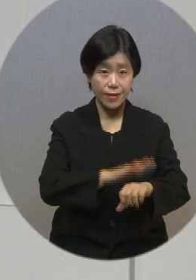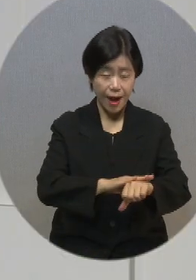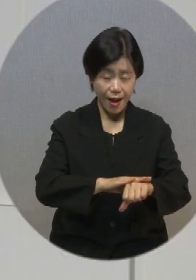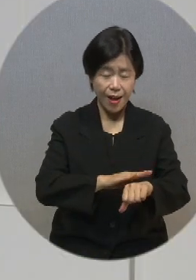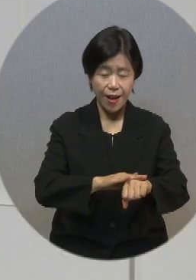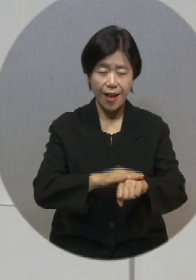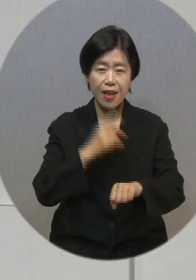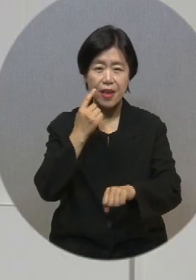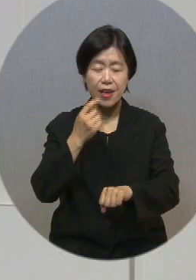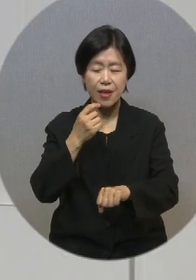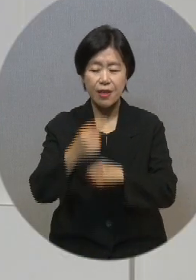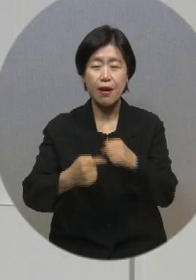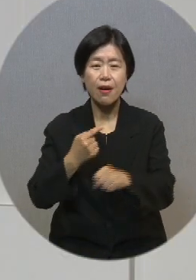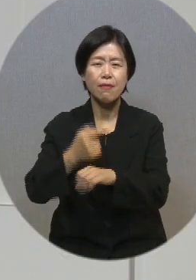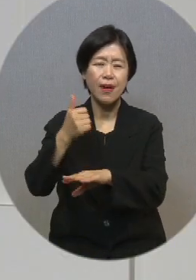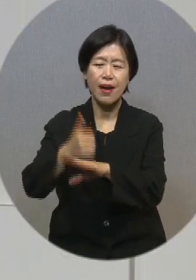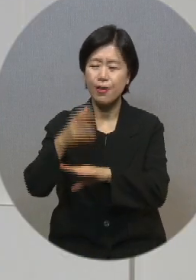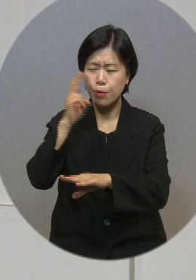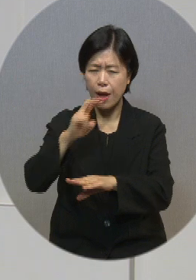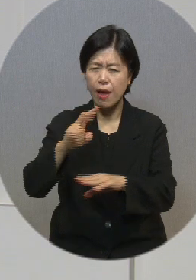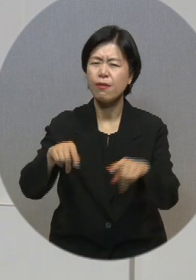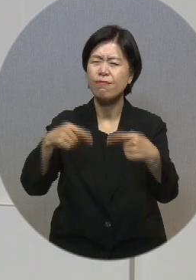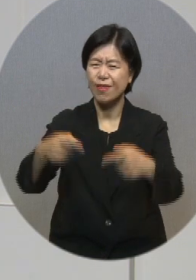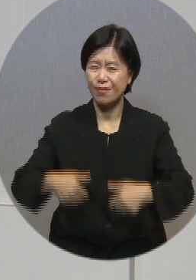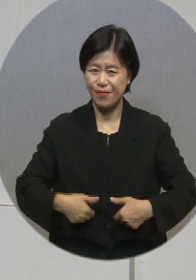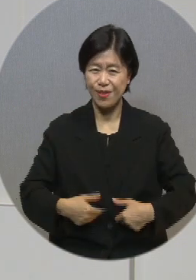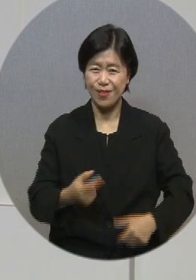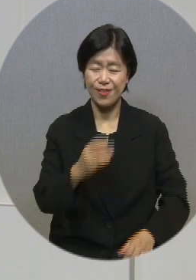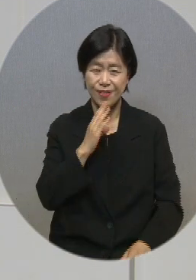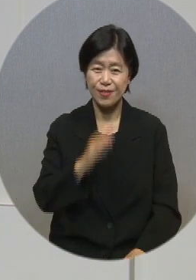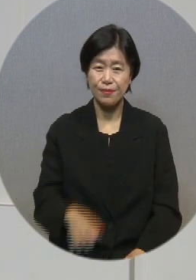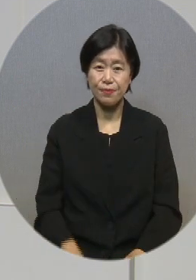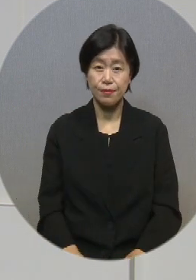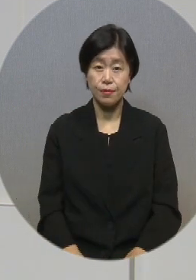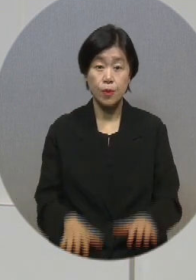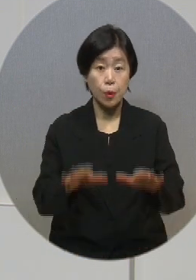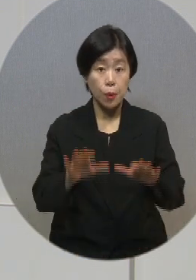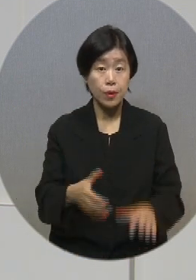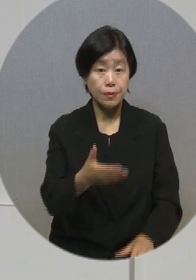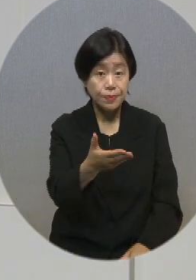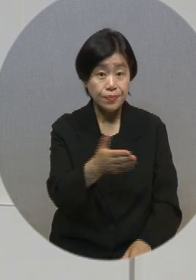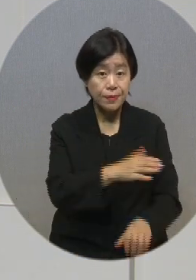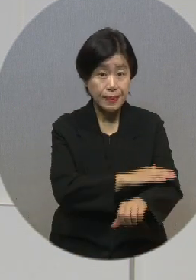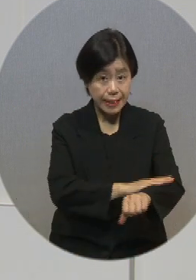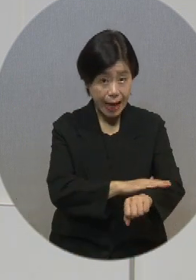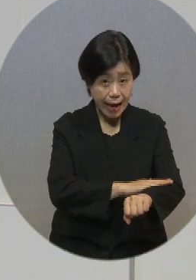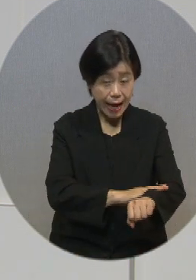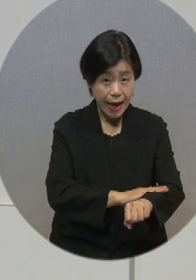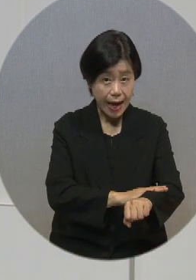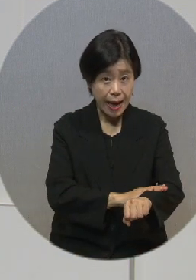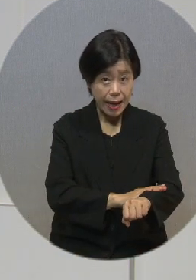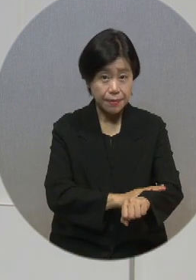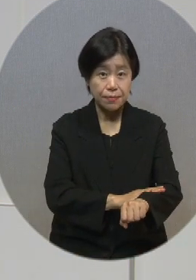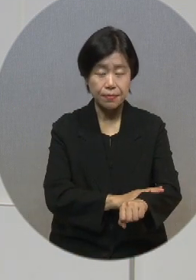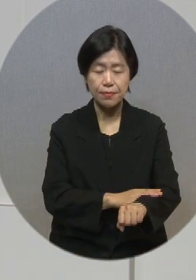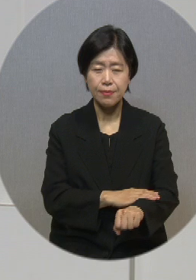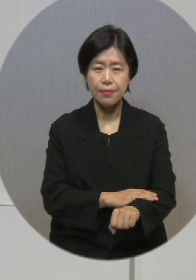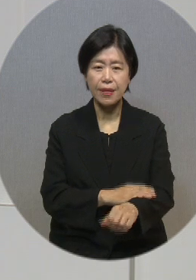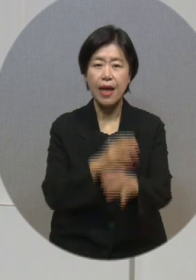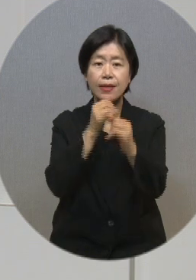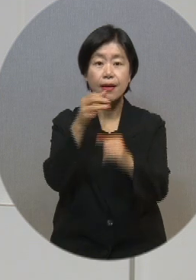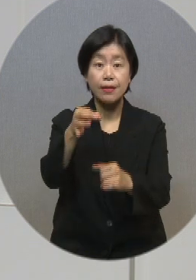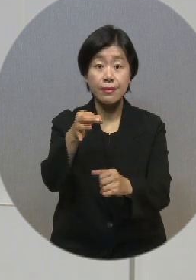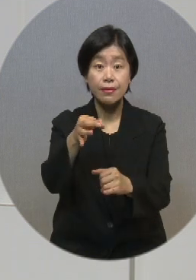우리 재유진님은 그 오늘 잘하셔가지고요. 상금을 네. 받으면 갚을 수 있겠어요.